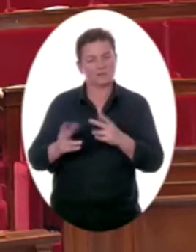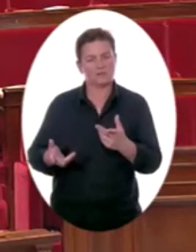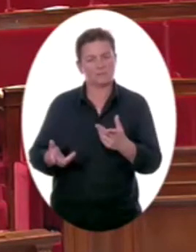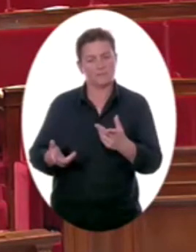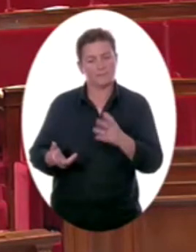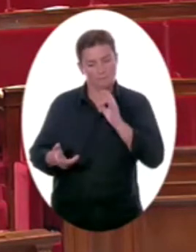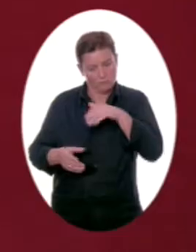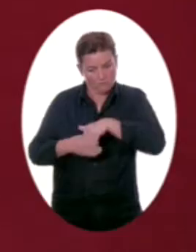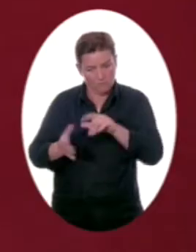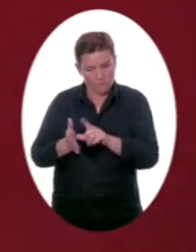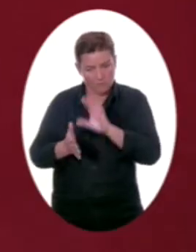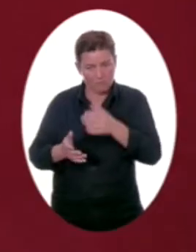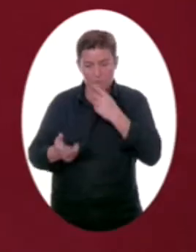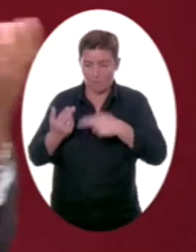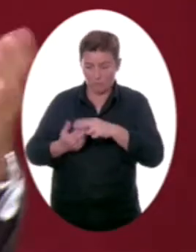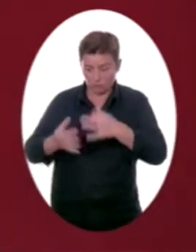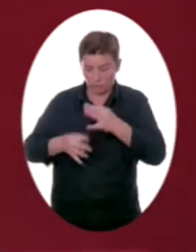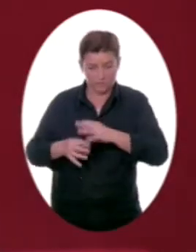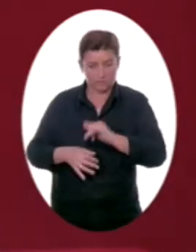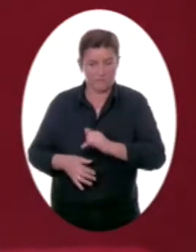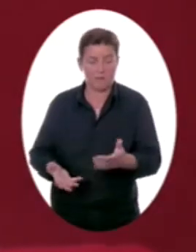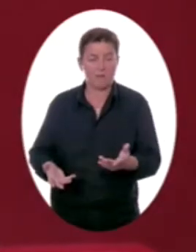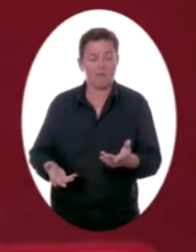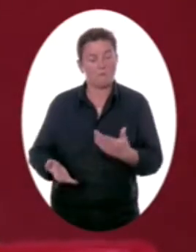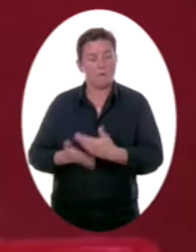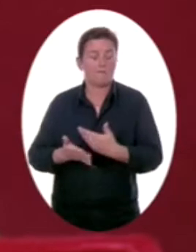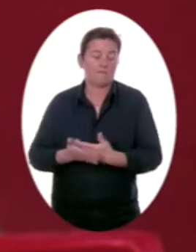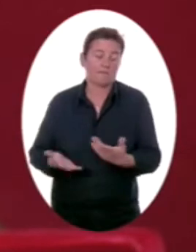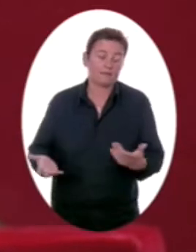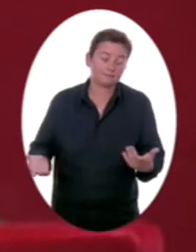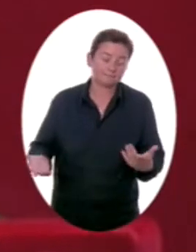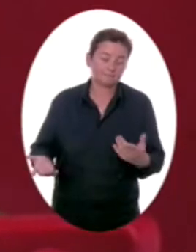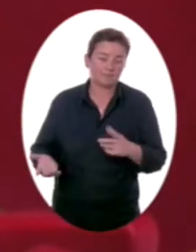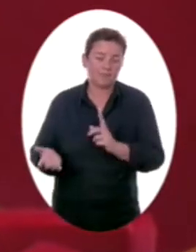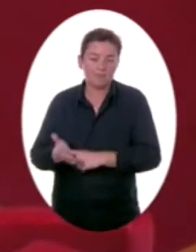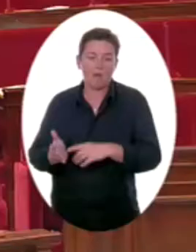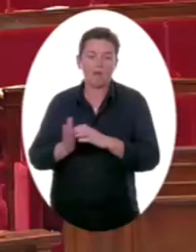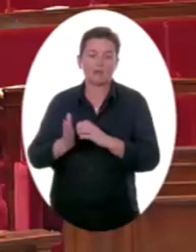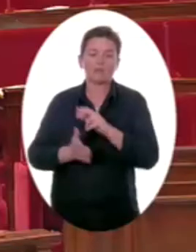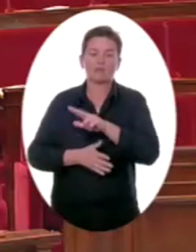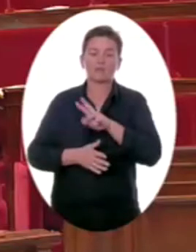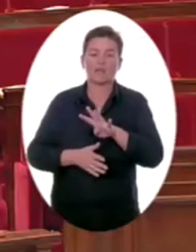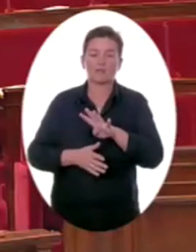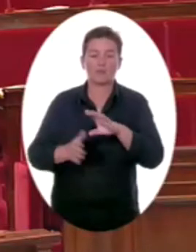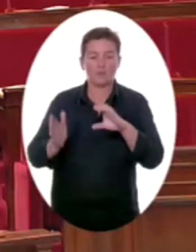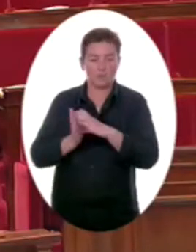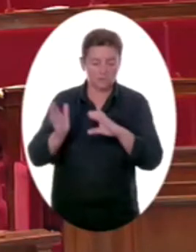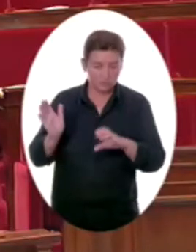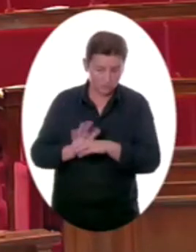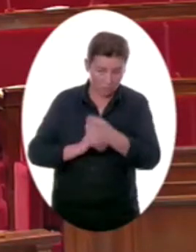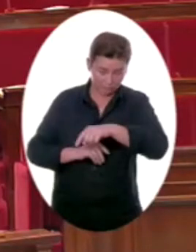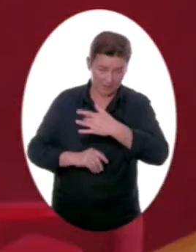relevait du domaine de la loi. Je n'ai jamais eu ma réponse juridique. J'en veux donc pour preuve que parfois, le droit et l'article 34 de la Constitution intéressent nos